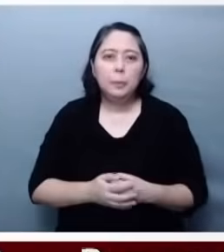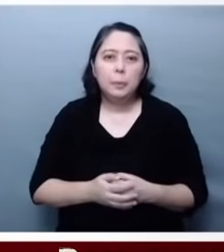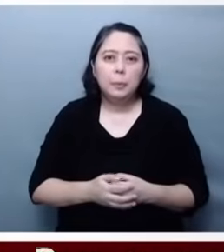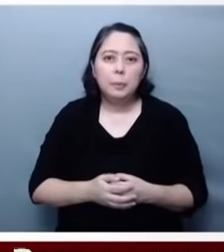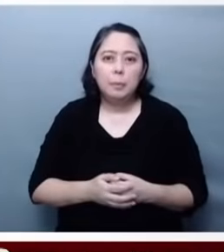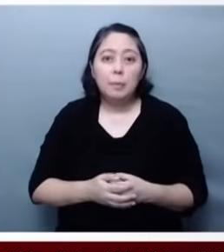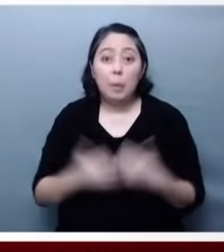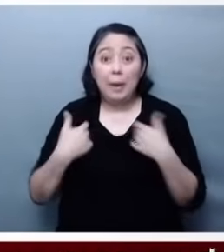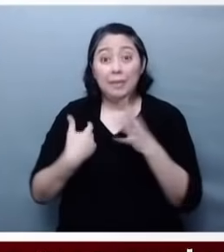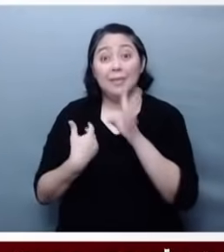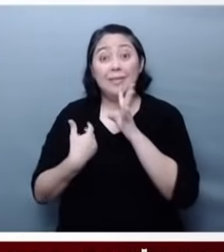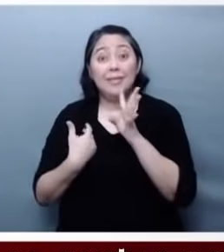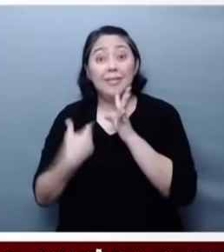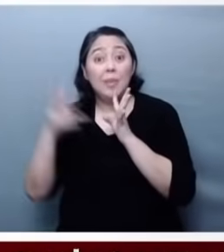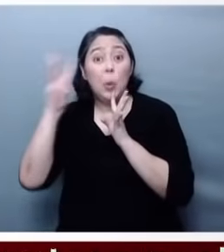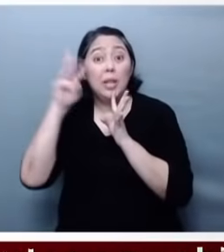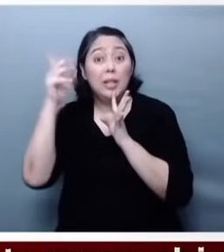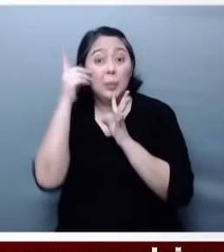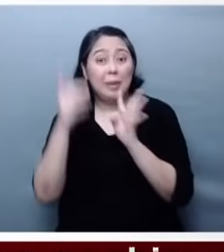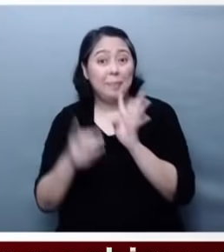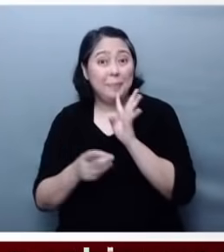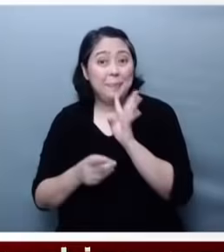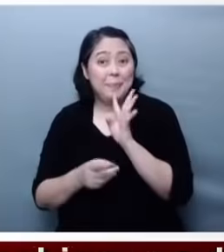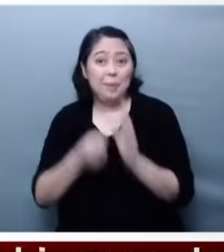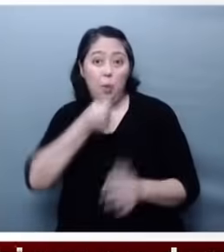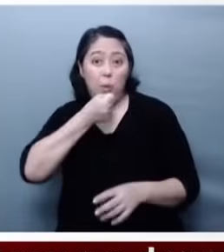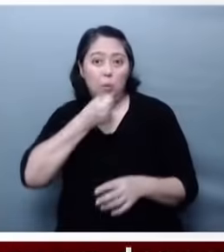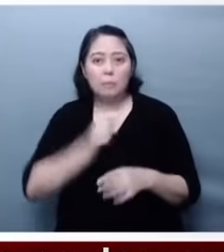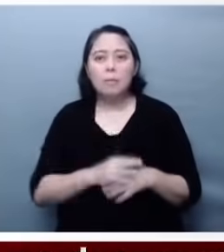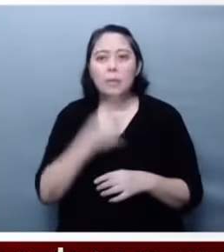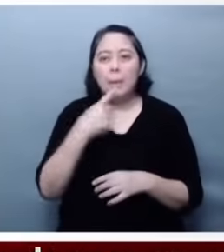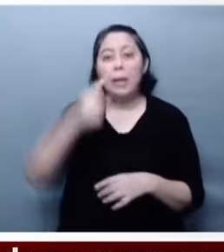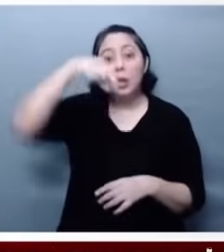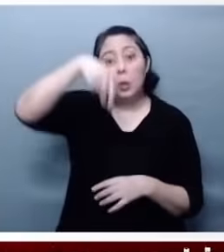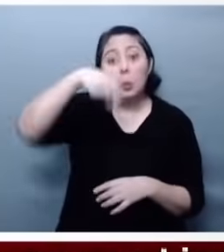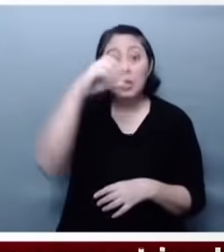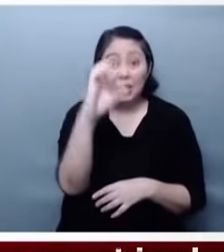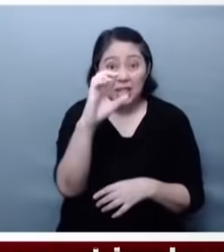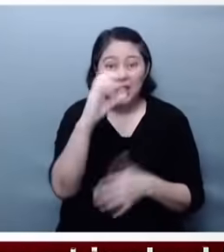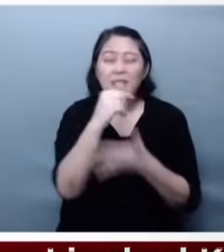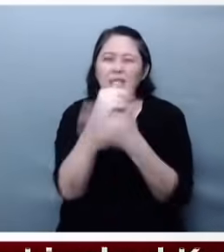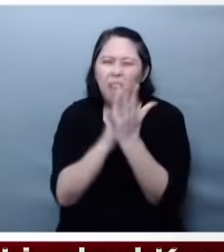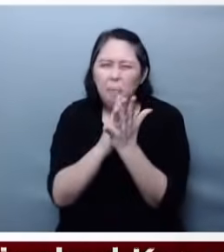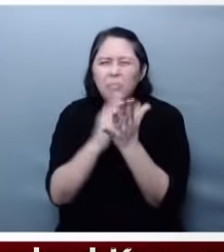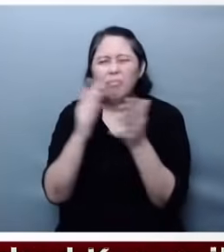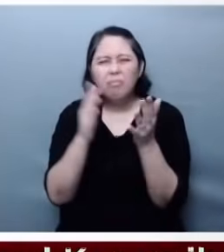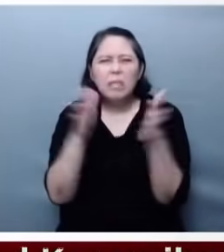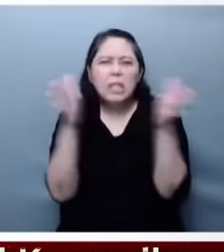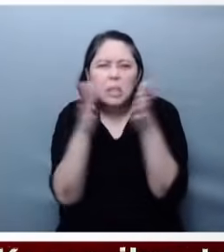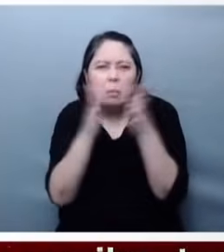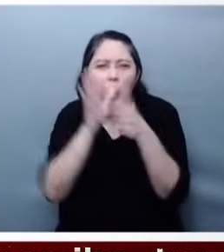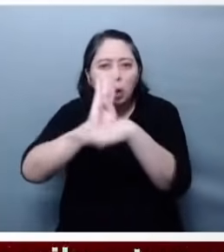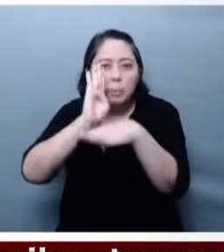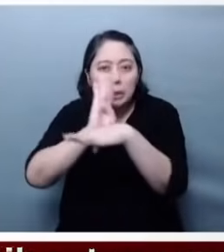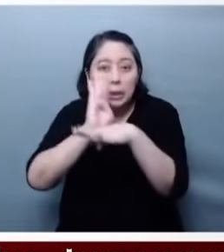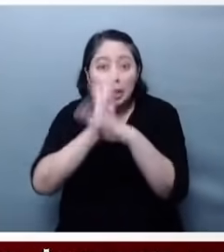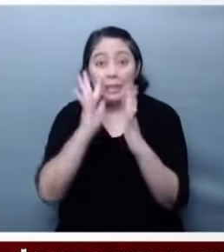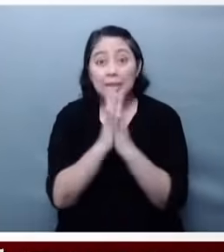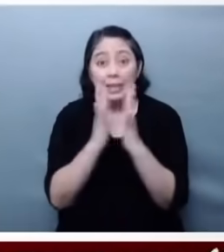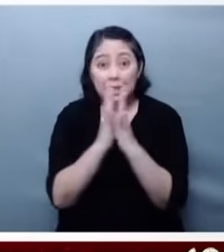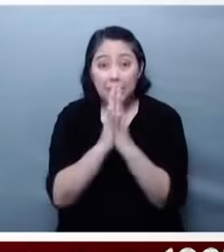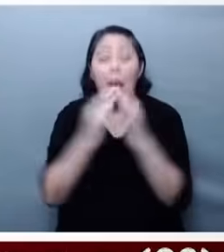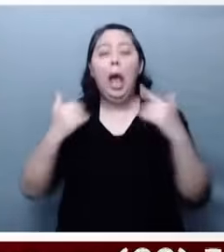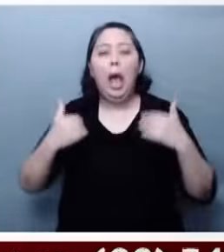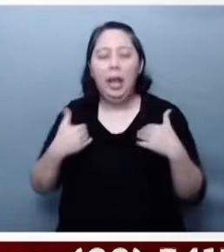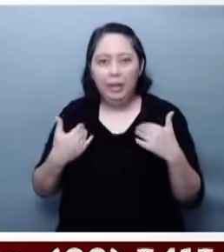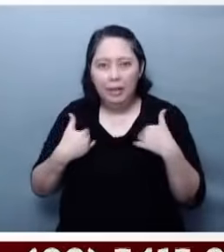lumakas ang benta ng ilang maliliit na negosyo sa Quezon City kasabay ng simula ng bagong COVID alert system at granular lockdown.